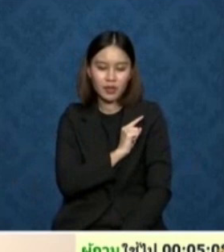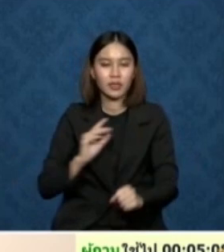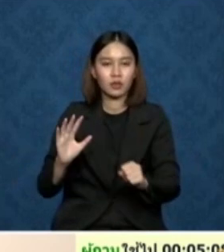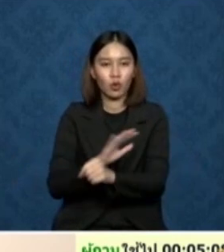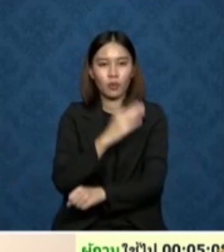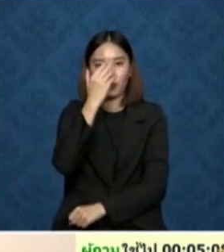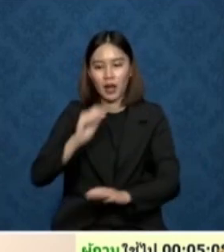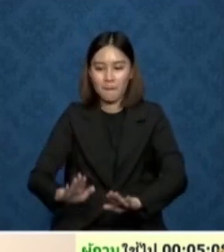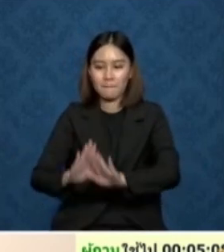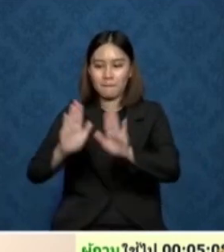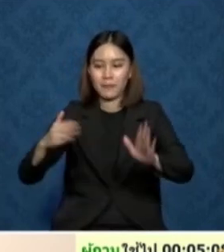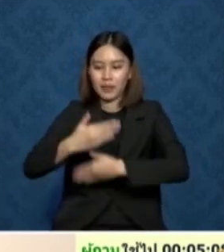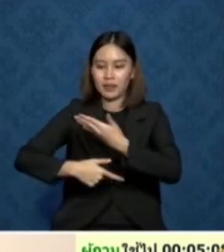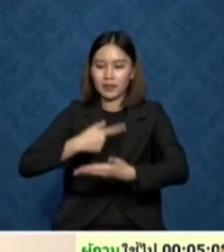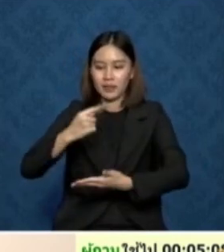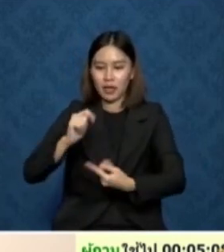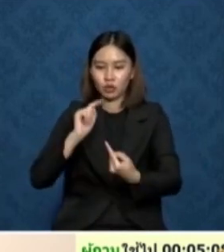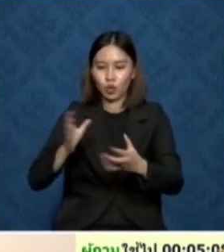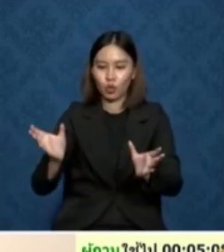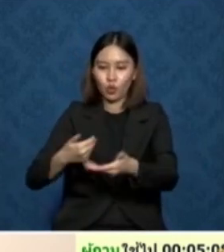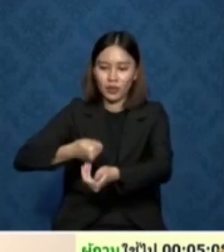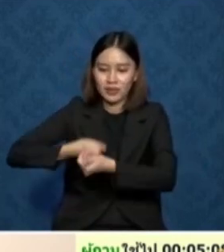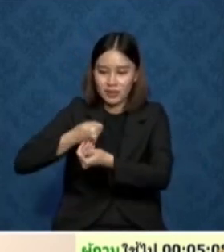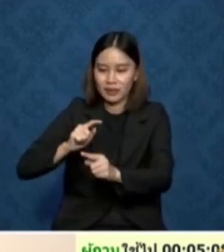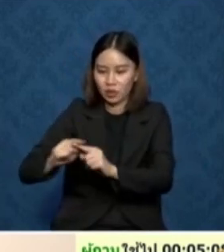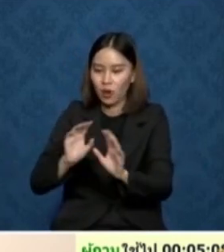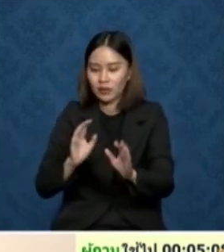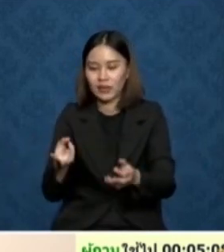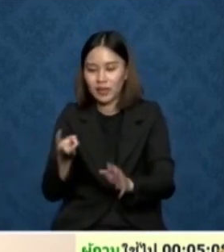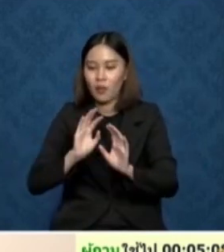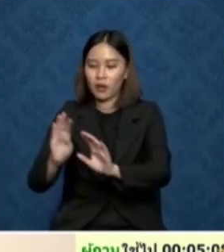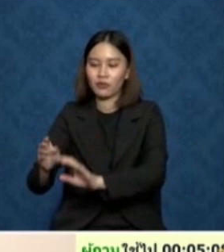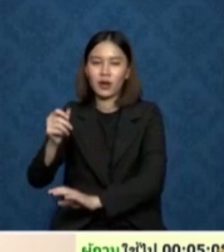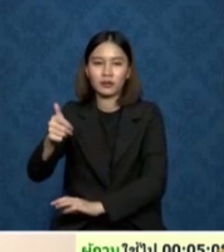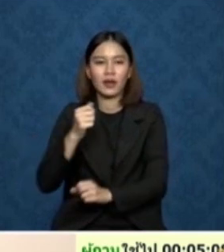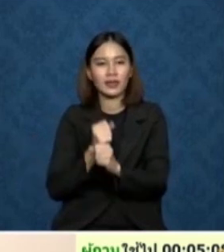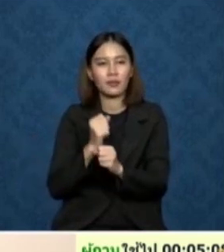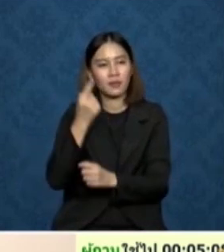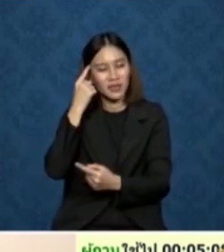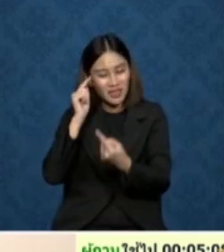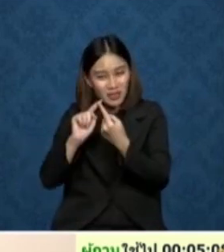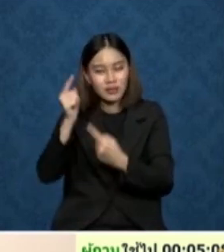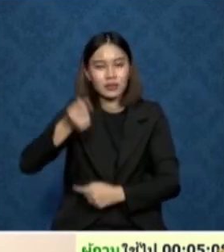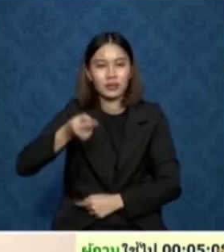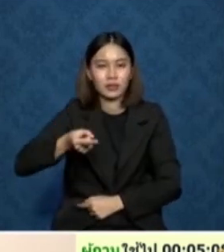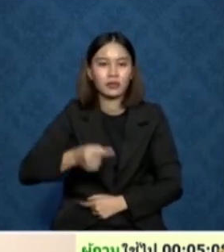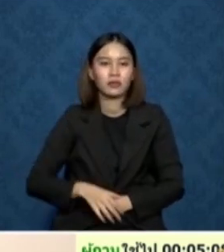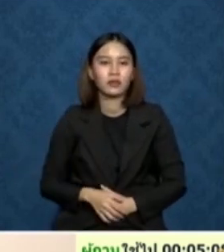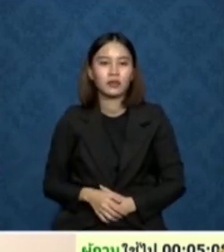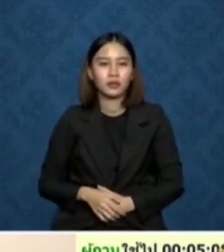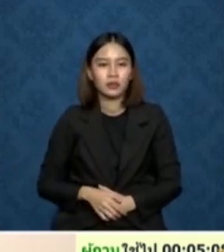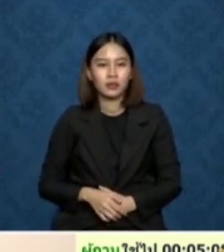่างเต็ที่เพอจะเปิดตลาด เพื่อจะลองรับ algebra onlineAgเรากได้ทำเงการไปโยคำหนความเป็นจริงครับ